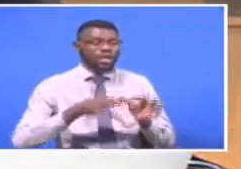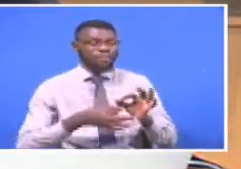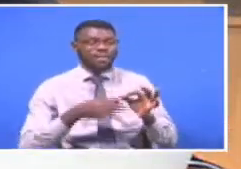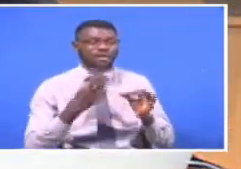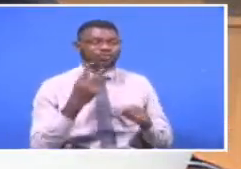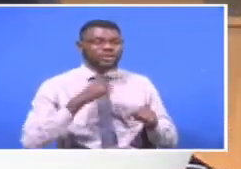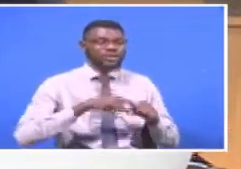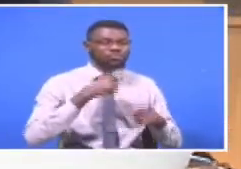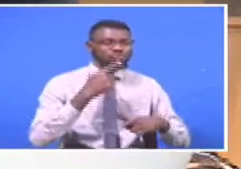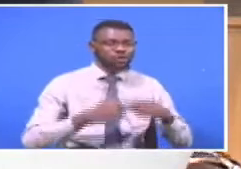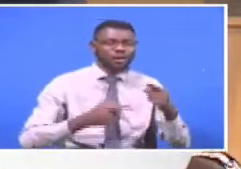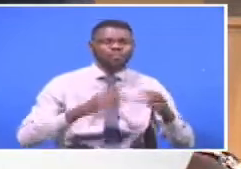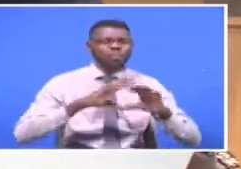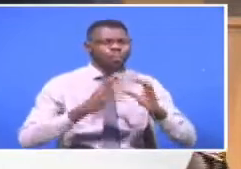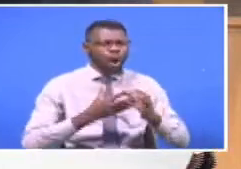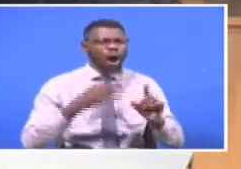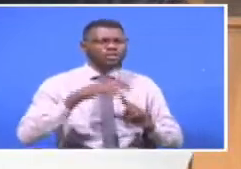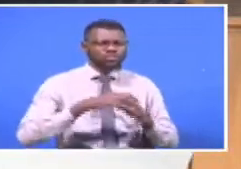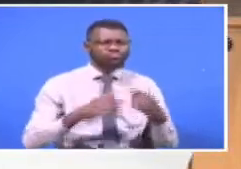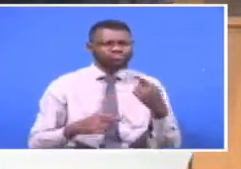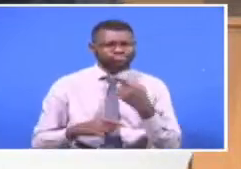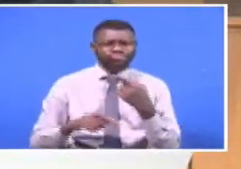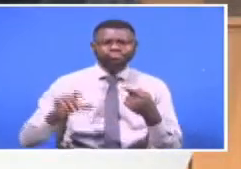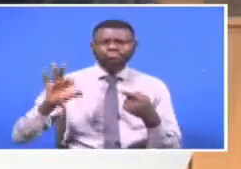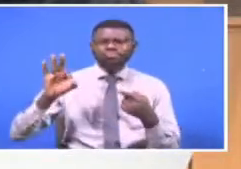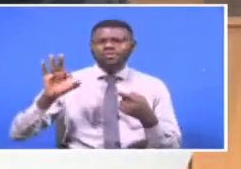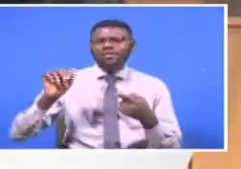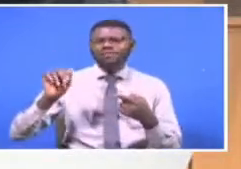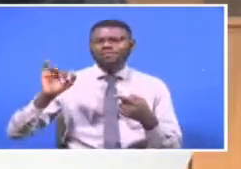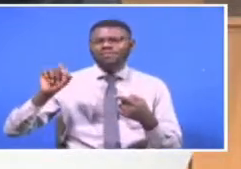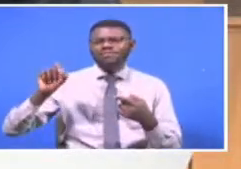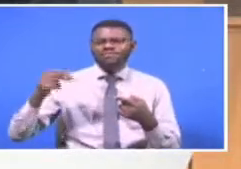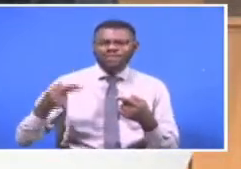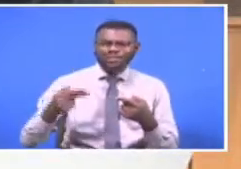champion Faith Kipyegon is the LG SJAC sports personality.